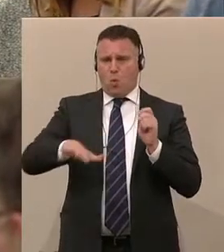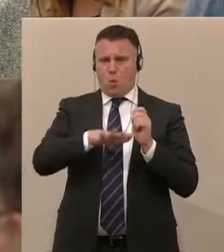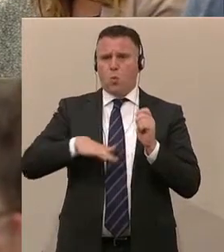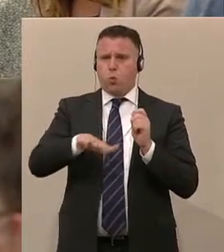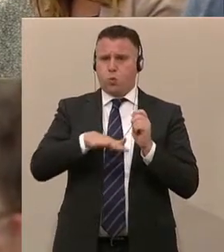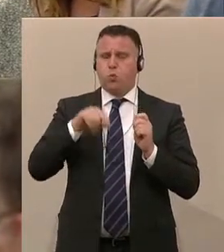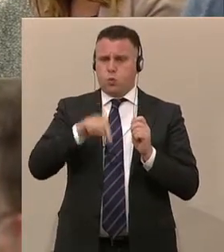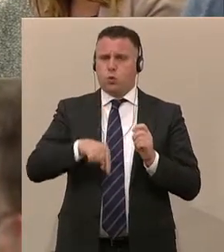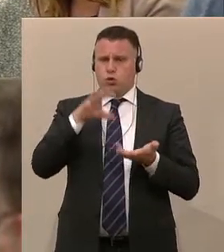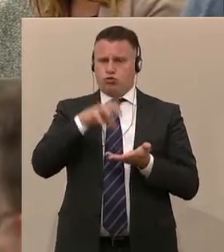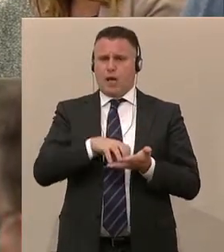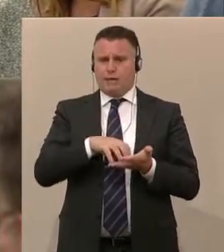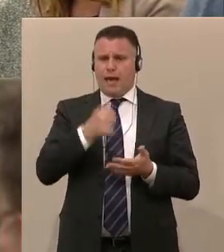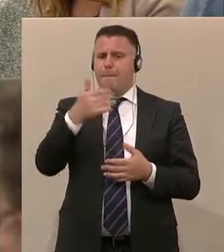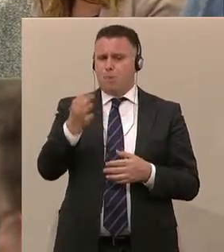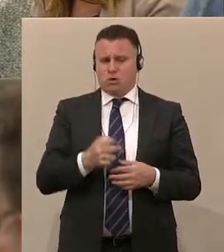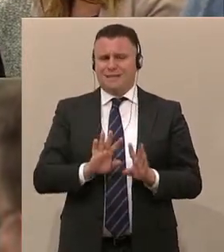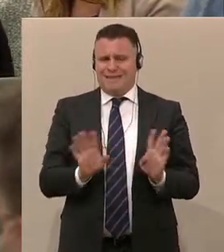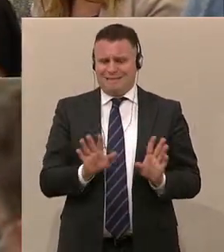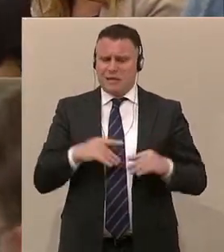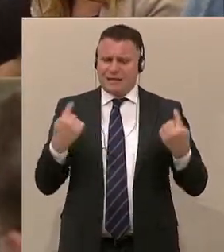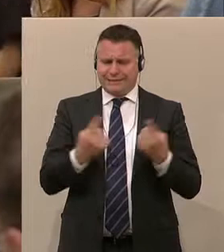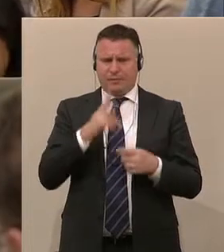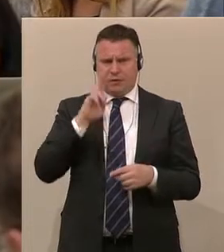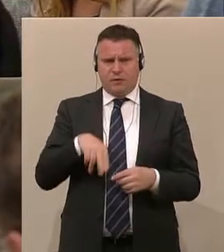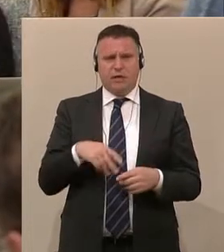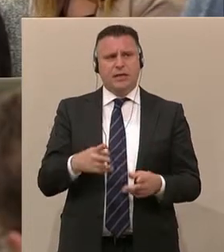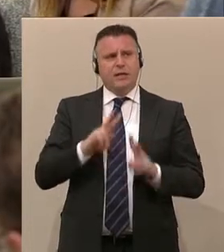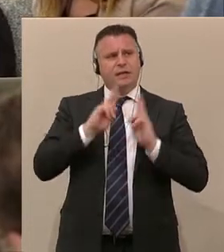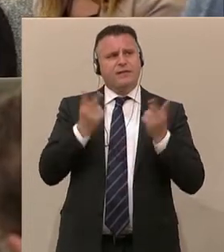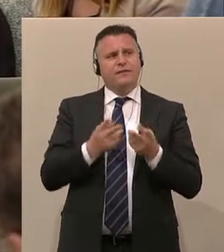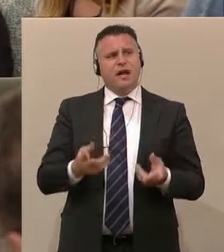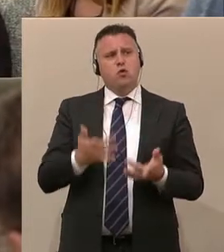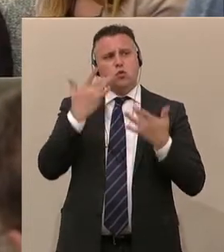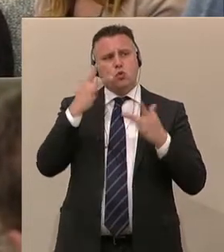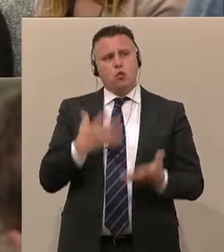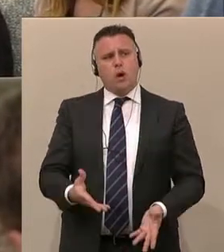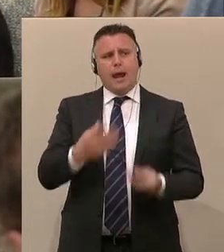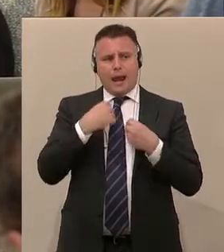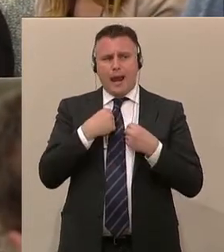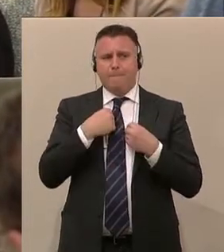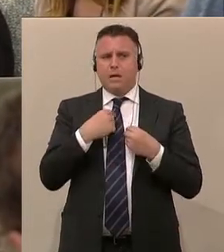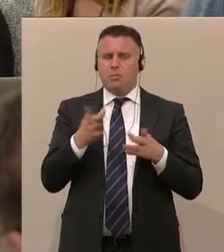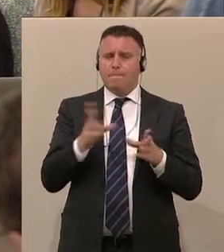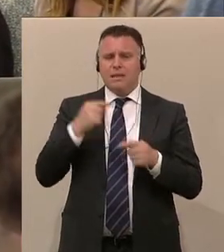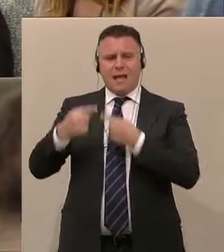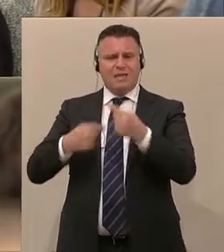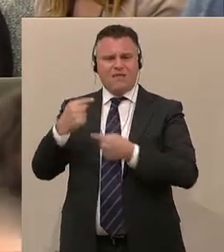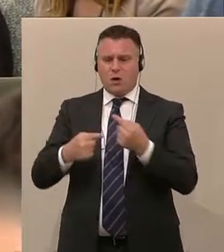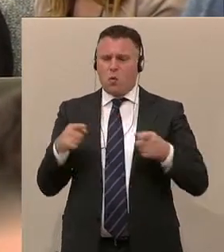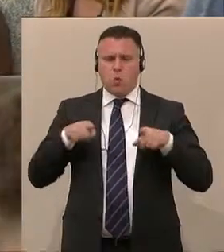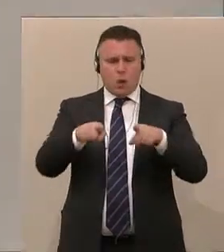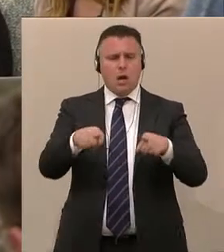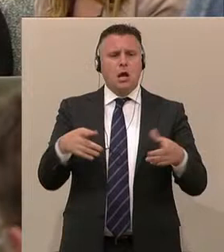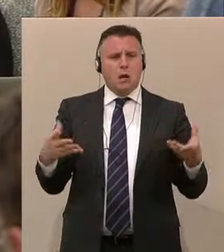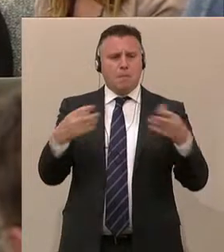Stadt. Und deswegen kann man wohl nicht sagen, dass Weltkulturerbe nicht unter einen Hut bringbar ist mit Stadtentwicklung. In